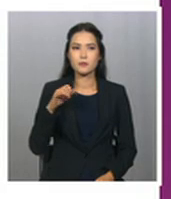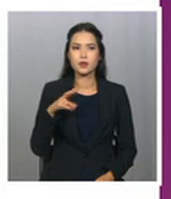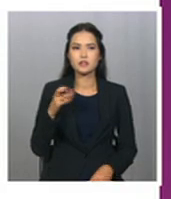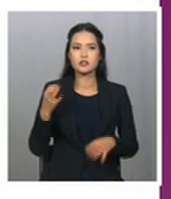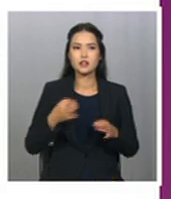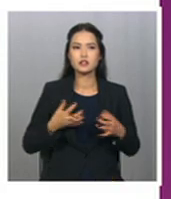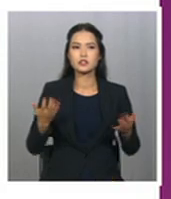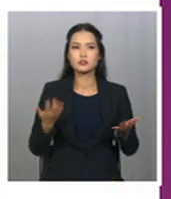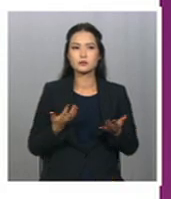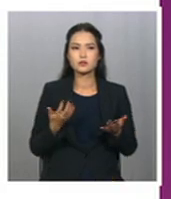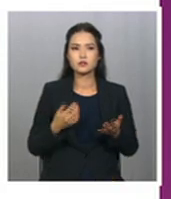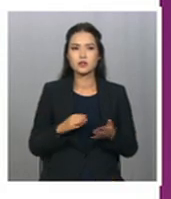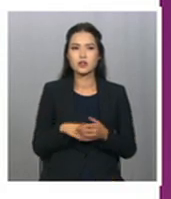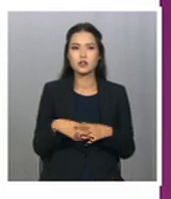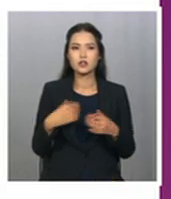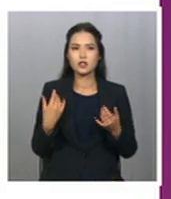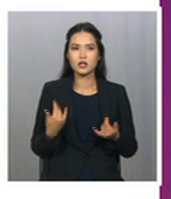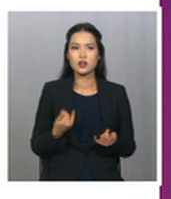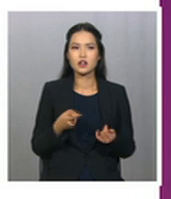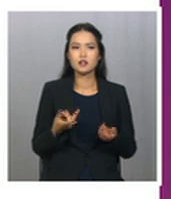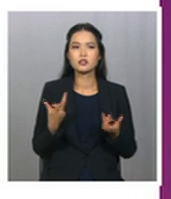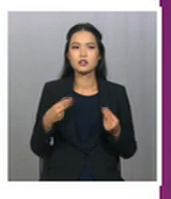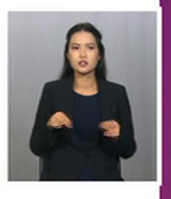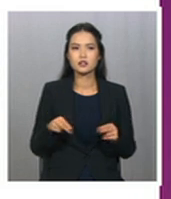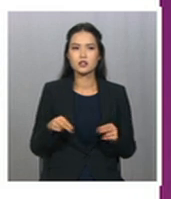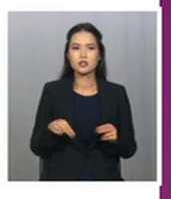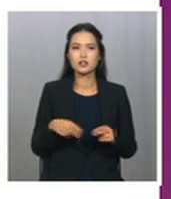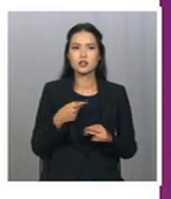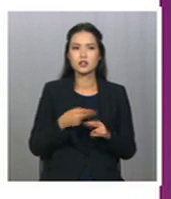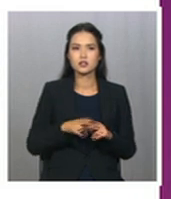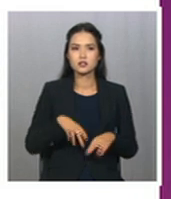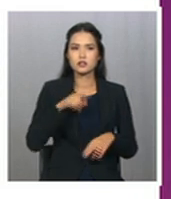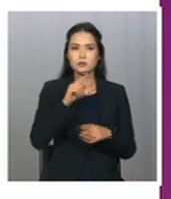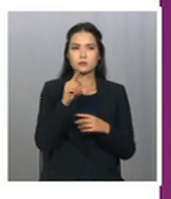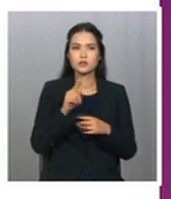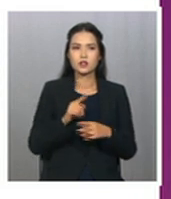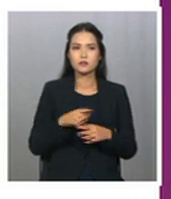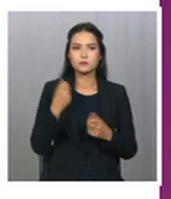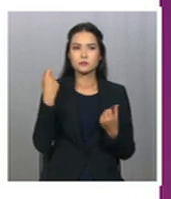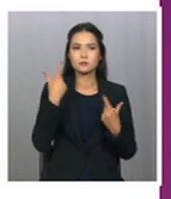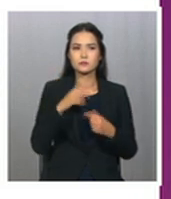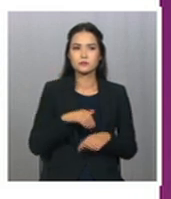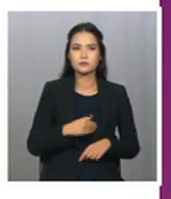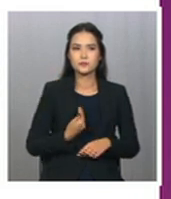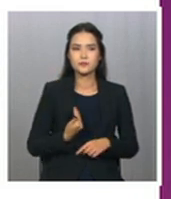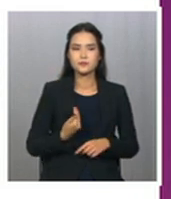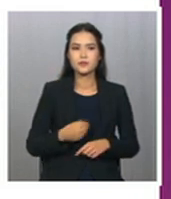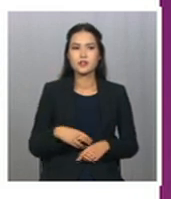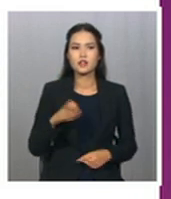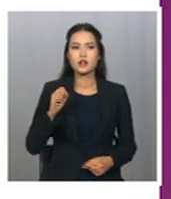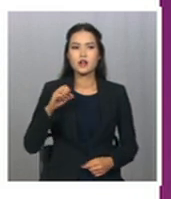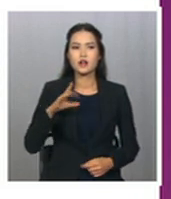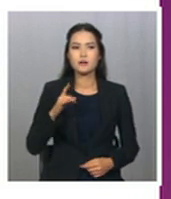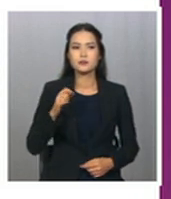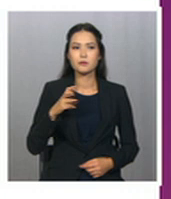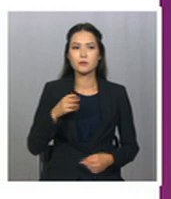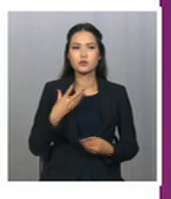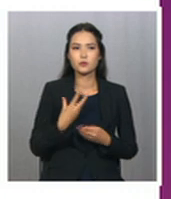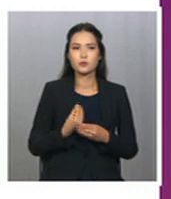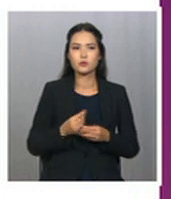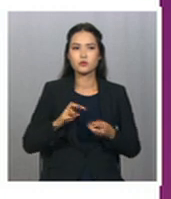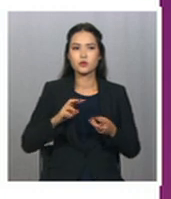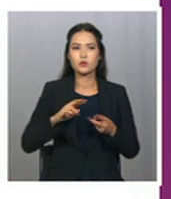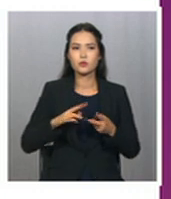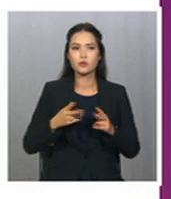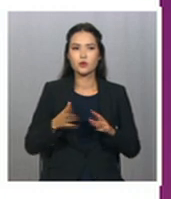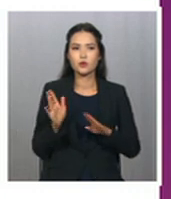Абдрахманның тағдыры не болды? Қазір қайда ол? Деп сұрадым білгім келіп. Абдрахман осы